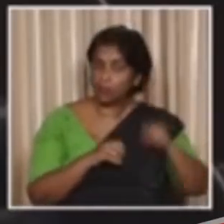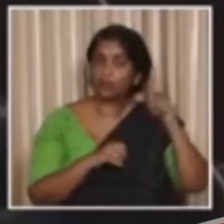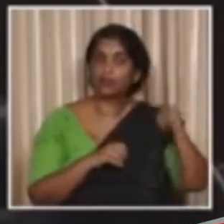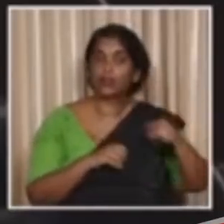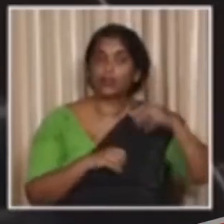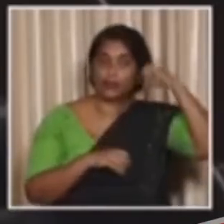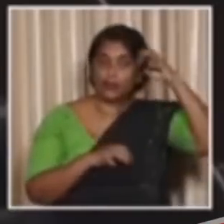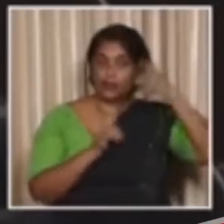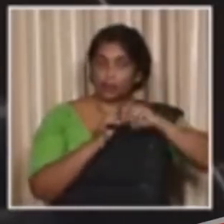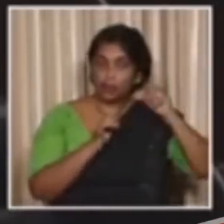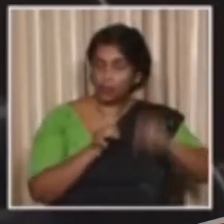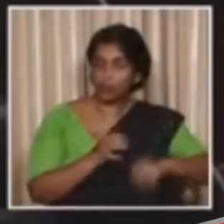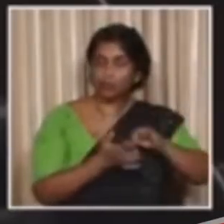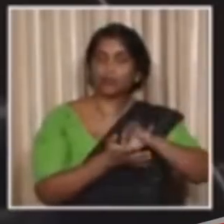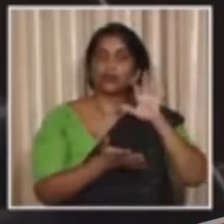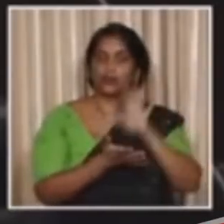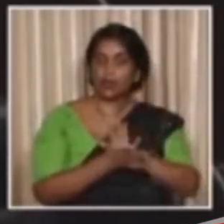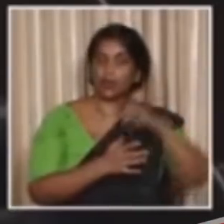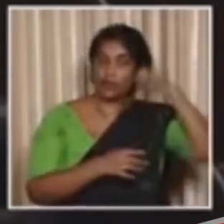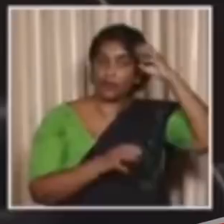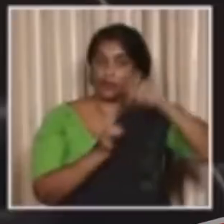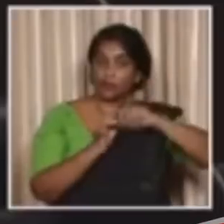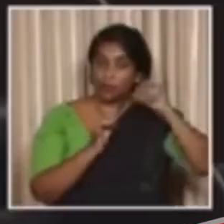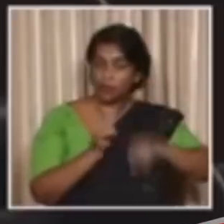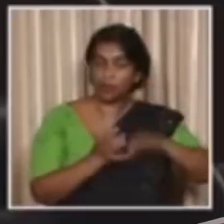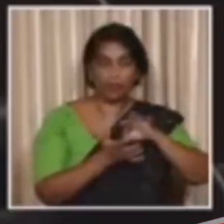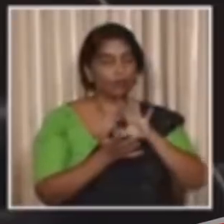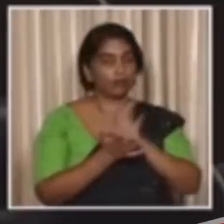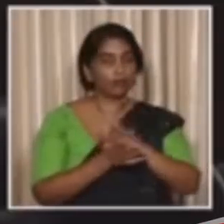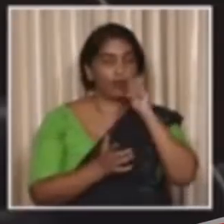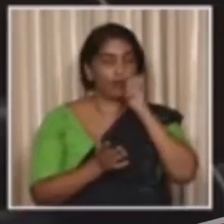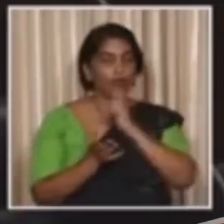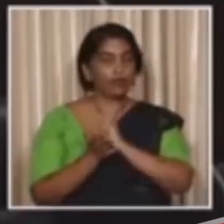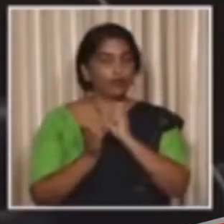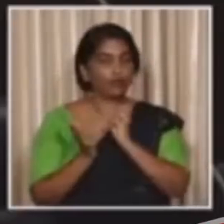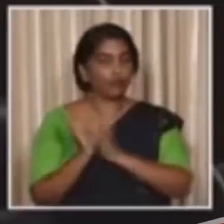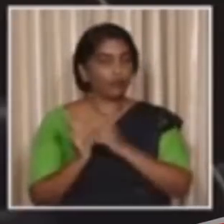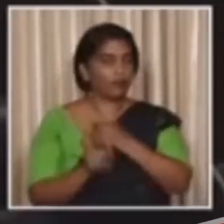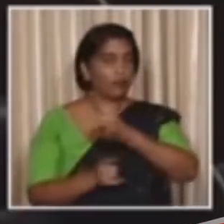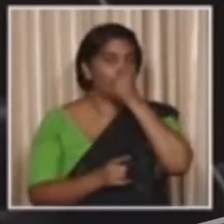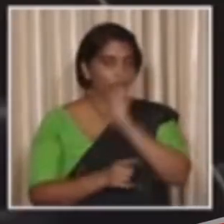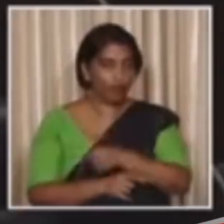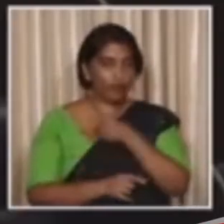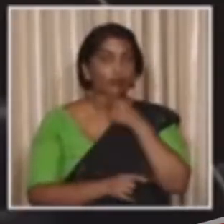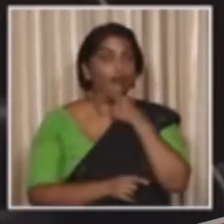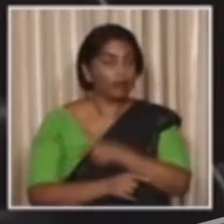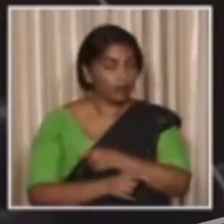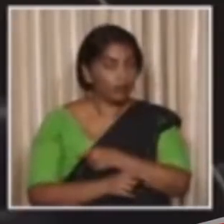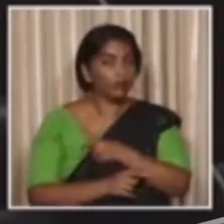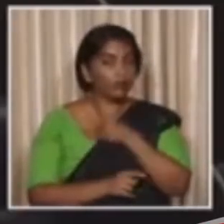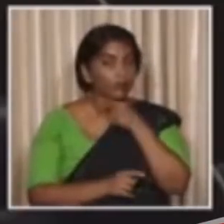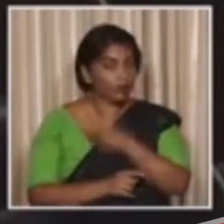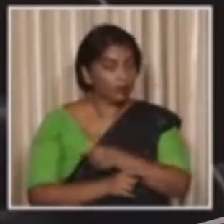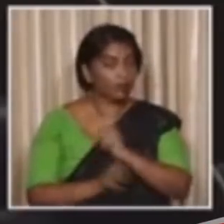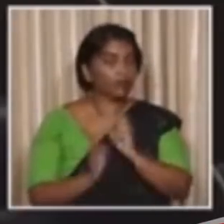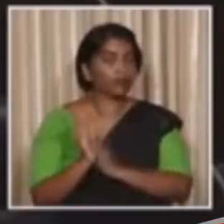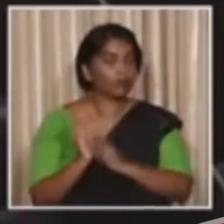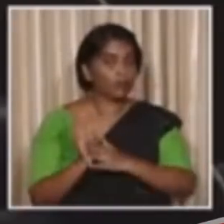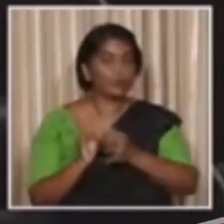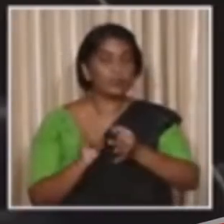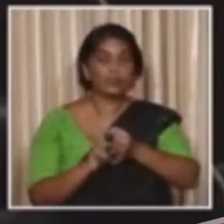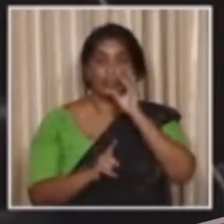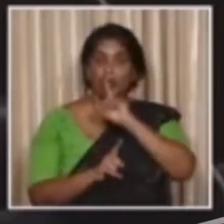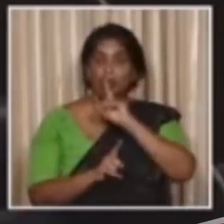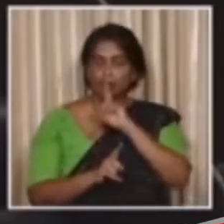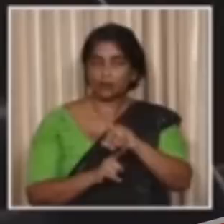විදුලි බල මණ්ඩලය ගන්නවා තීරණ විදුලි බල මණ්ඩලය ගන්න තීරණේ මහජන උපයෝගිතා කොමිෂන් එකෙන් අනුමත කරන්න ඕන ඒකේ ඒ කොමිෂන් එකේ සභාපති කියන